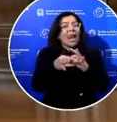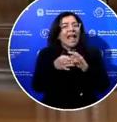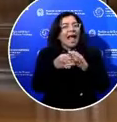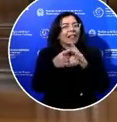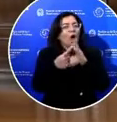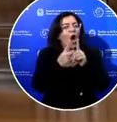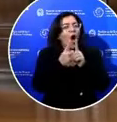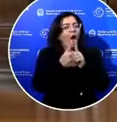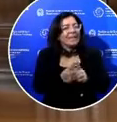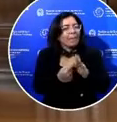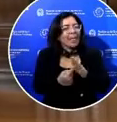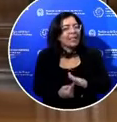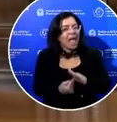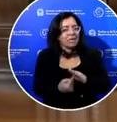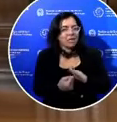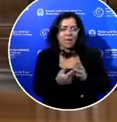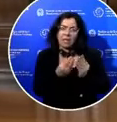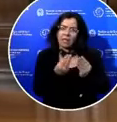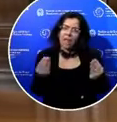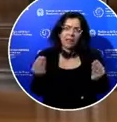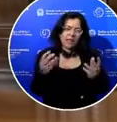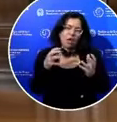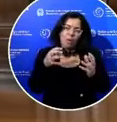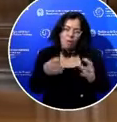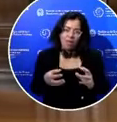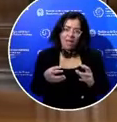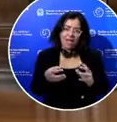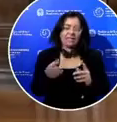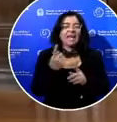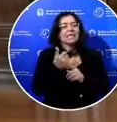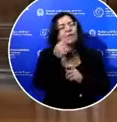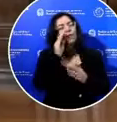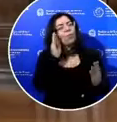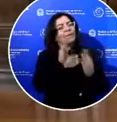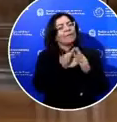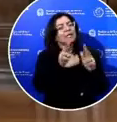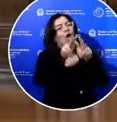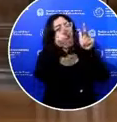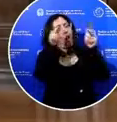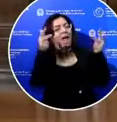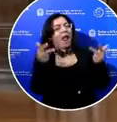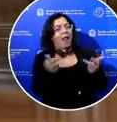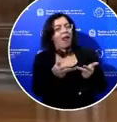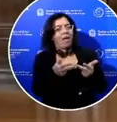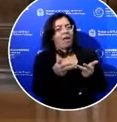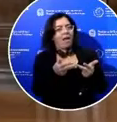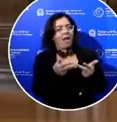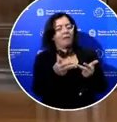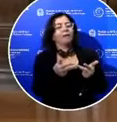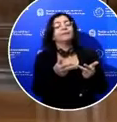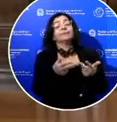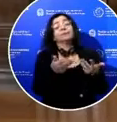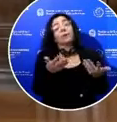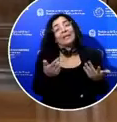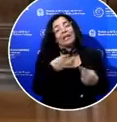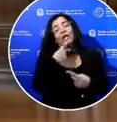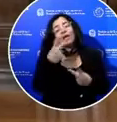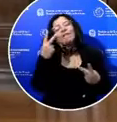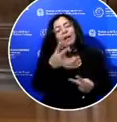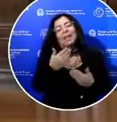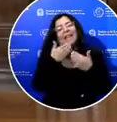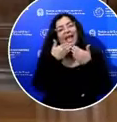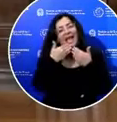tante e complesse e richiedono un approccio olistico, globale. Per questo sinceramente ringrazio